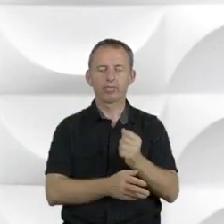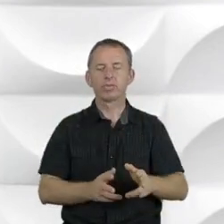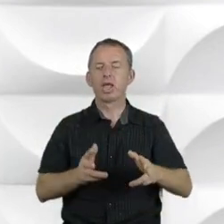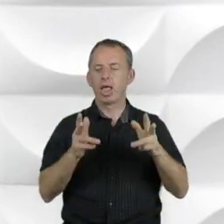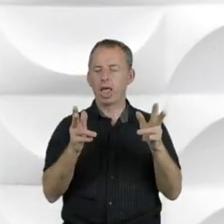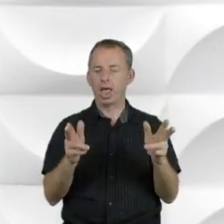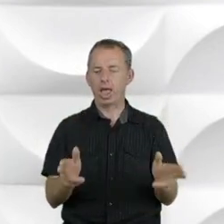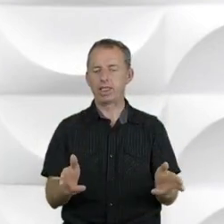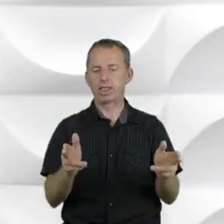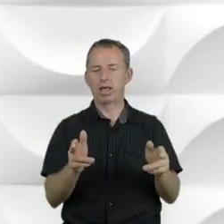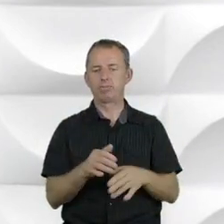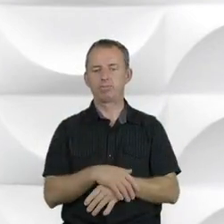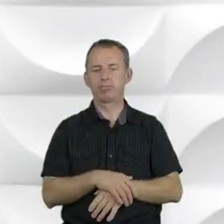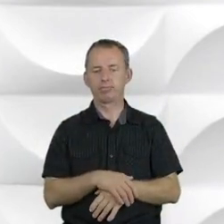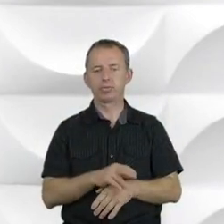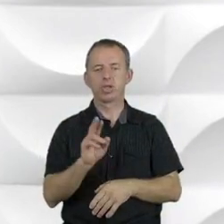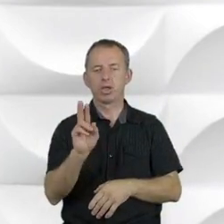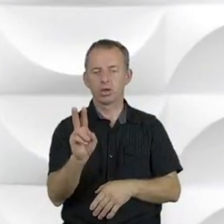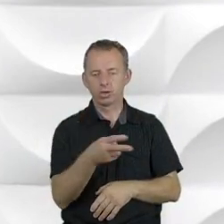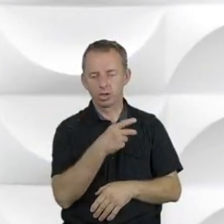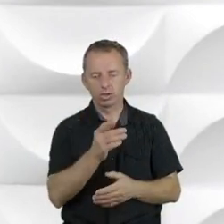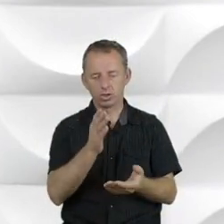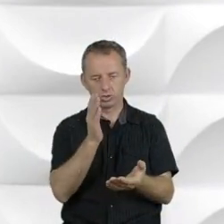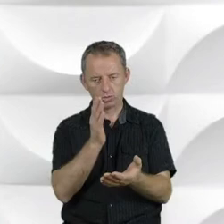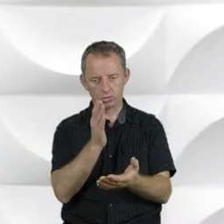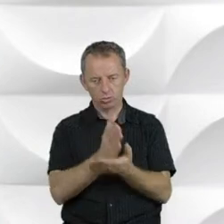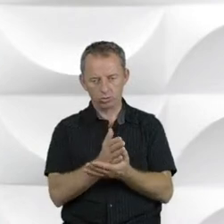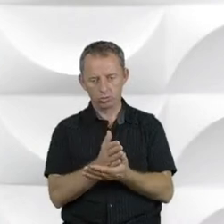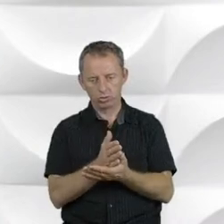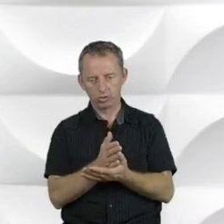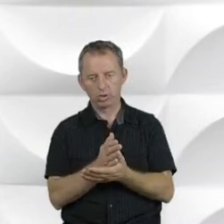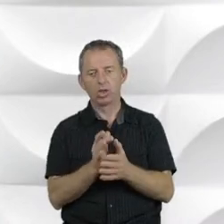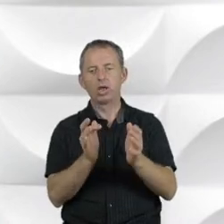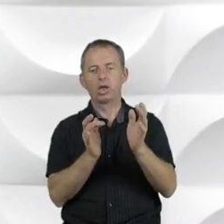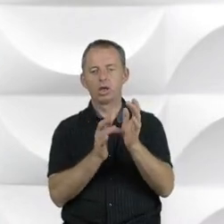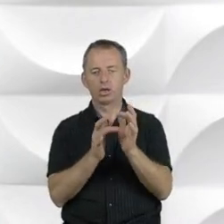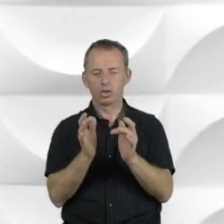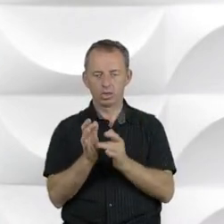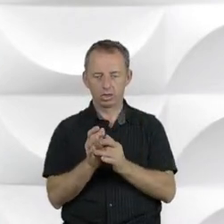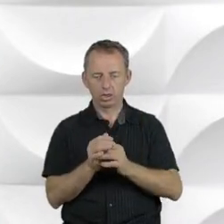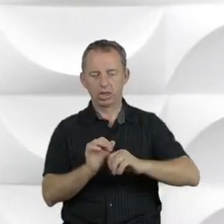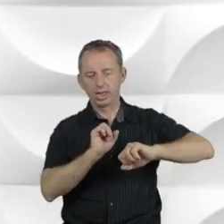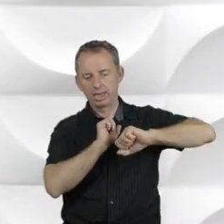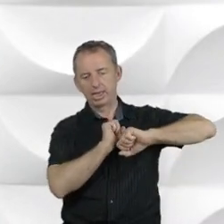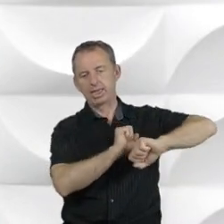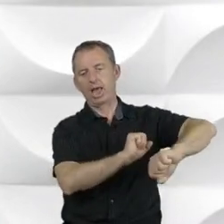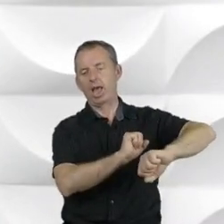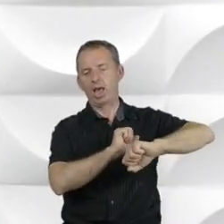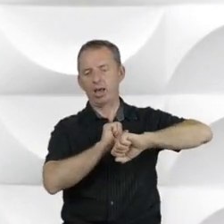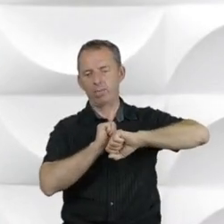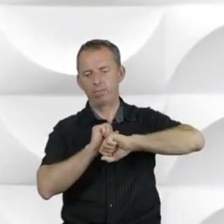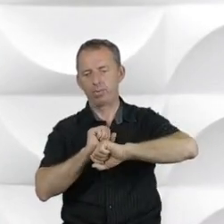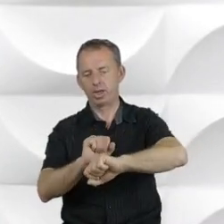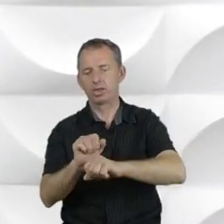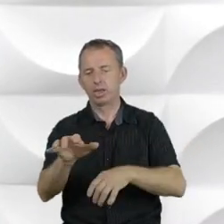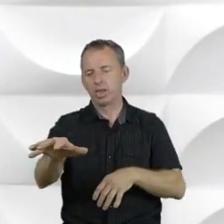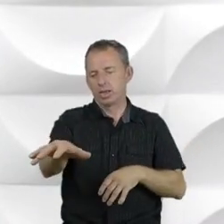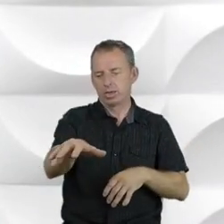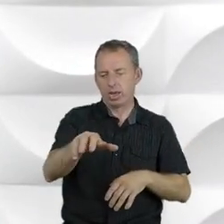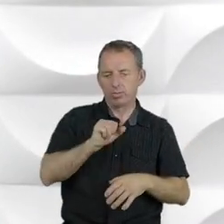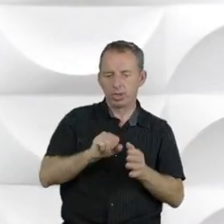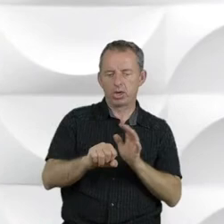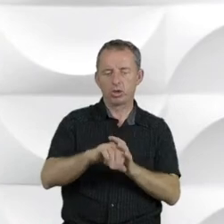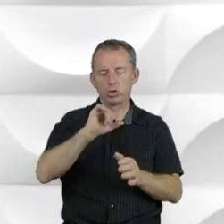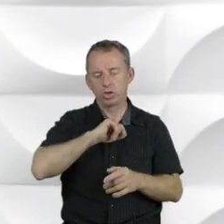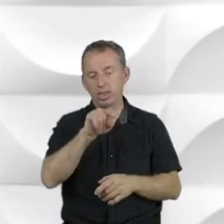etap, kiedy już Chrystus zabezpiecza i zabiera do siebie